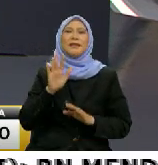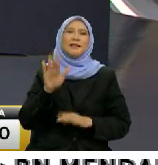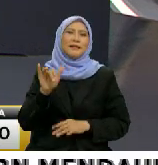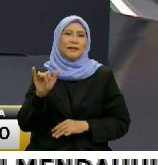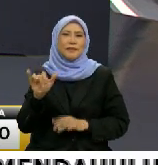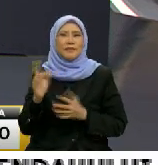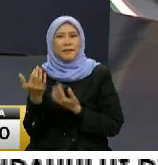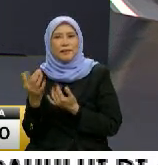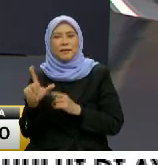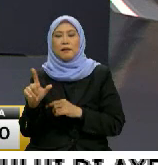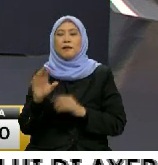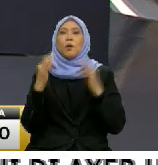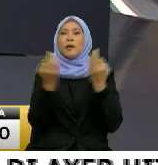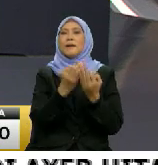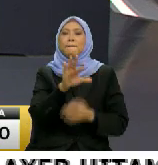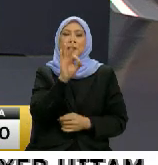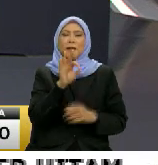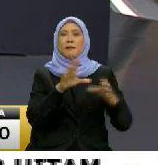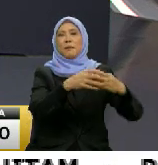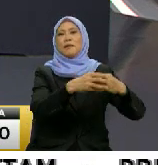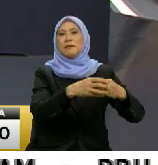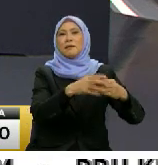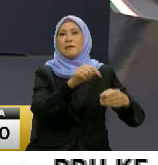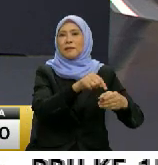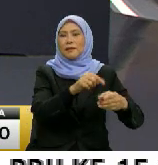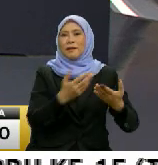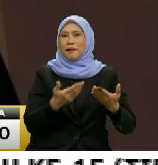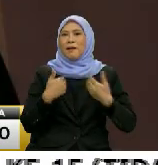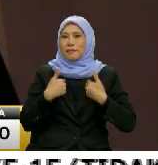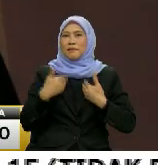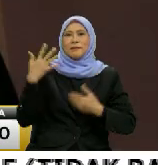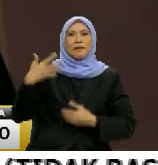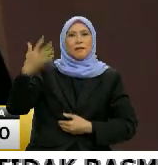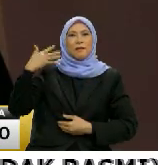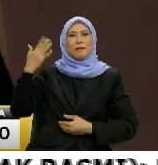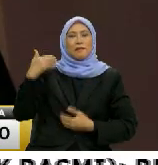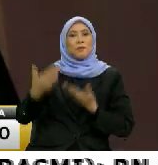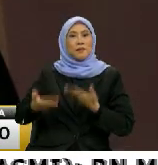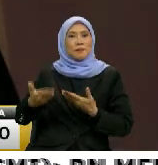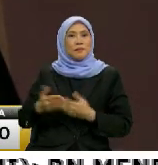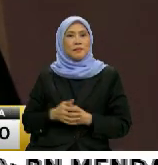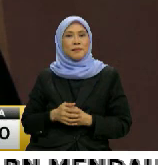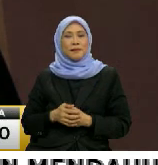tengoklah keluarga kata pilih parti ini sebab ada nostalgianya. Tetapi